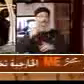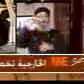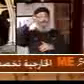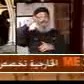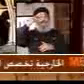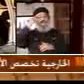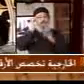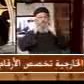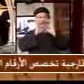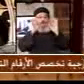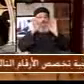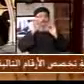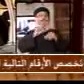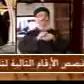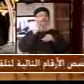بتاعة الإنسان.